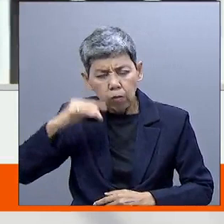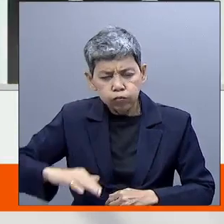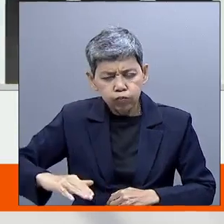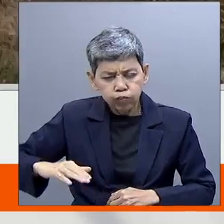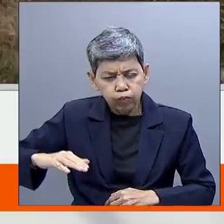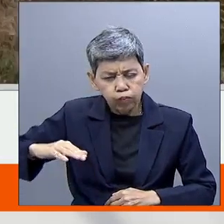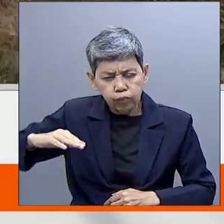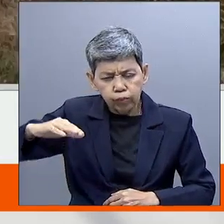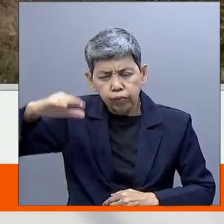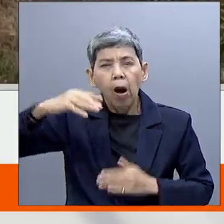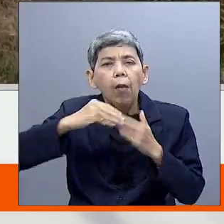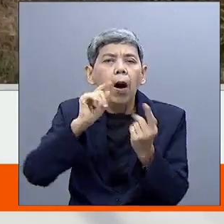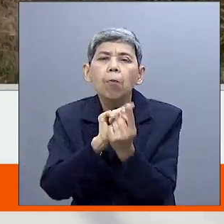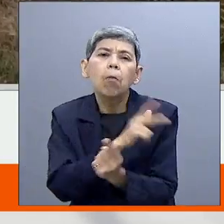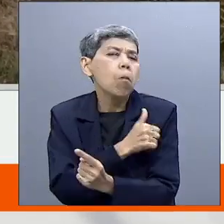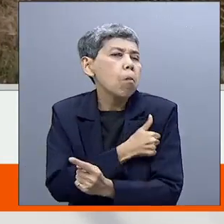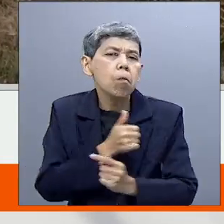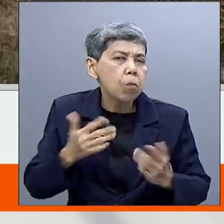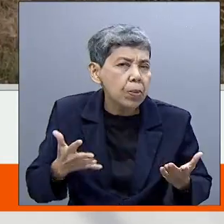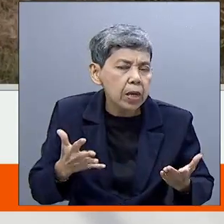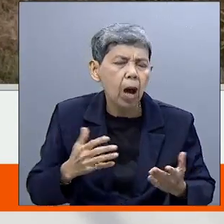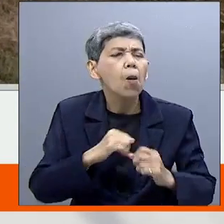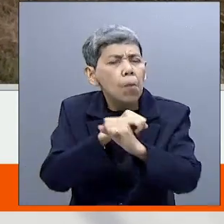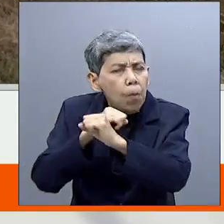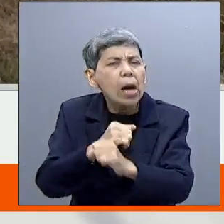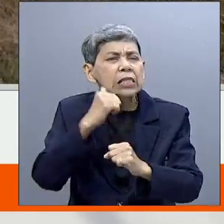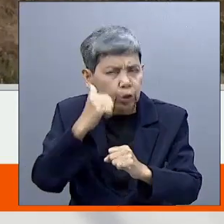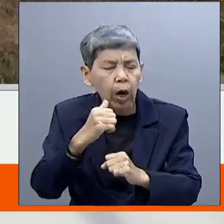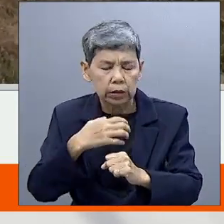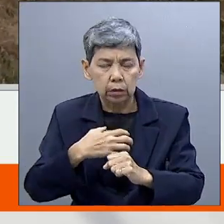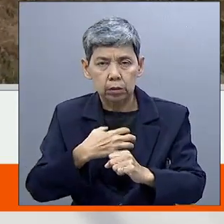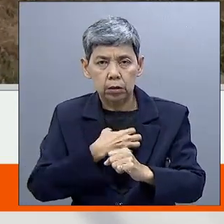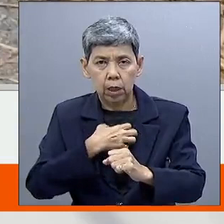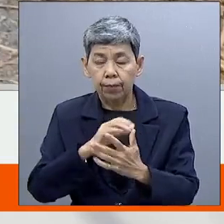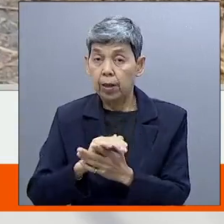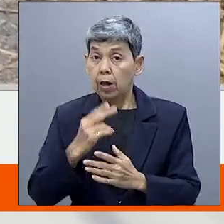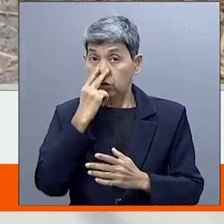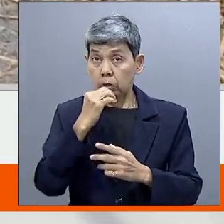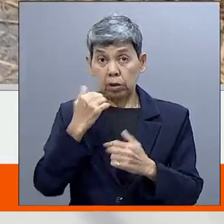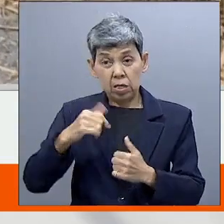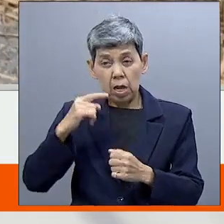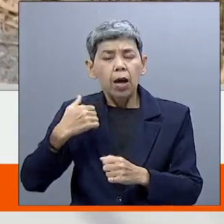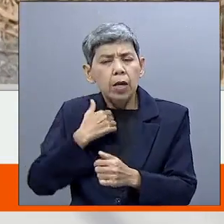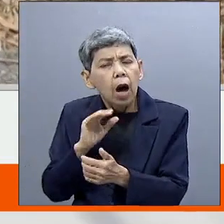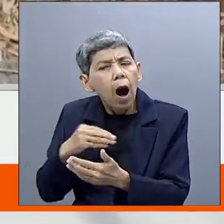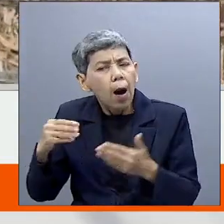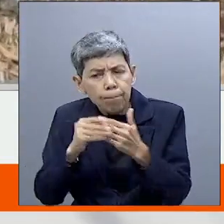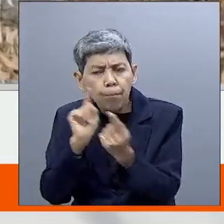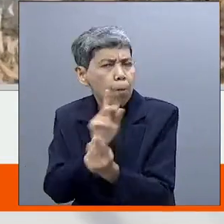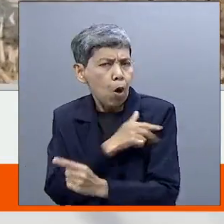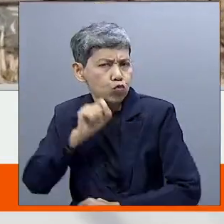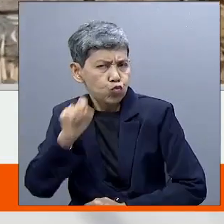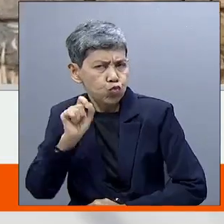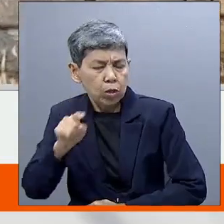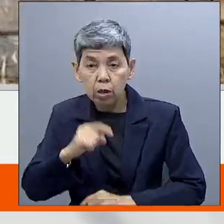มีใครพาเขาไปรักษา ค่ะทีนี้ เพราะฉะนั้นการป้องกันที่สำคัญที่สุดเนี่ยก็คือการที่เขาควรได้รับการรักษาแต่เนิ่นๆส่วนคน